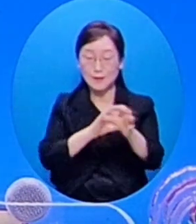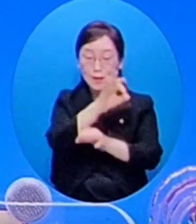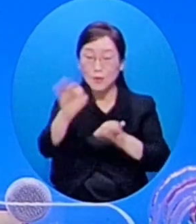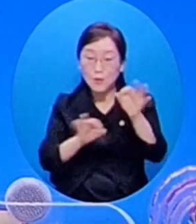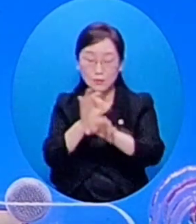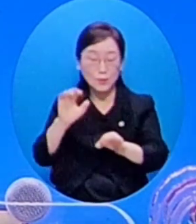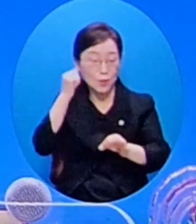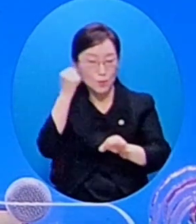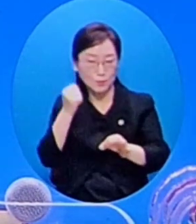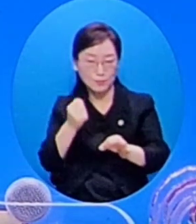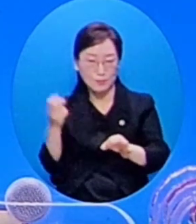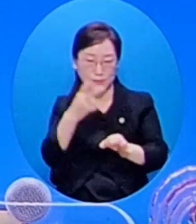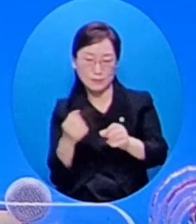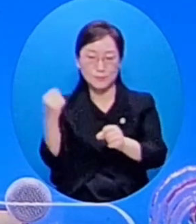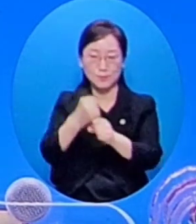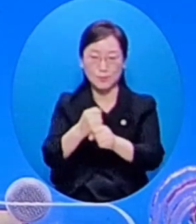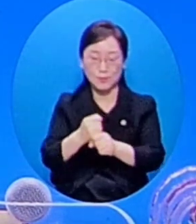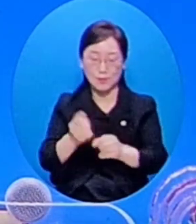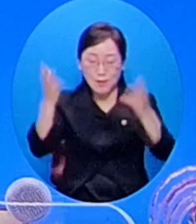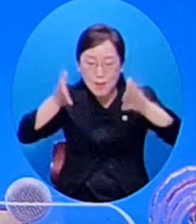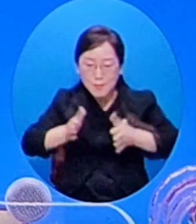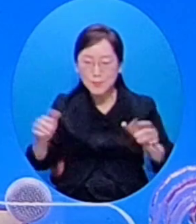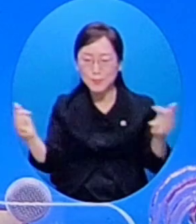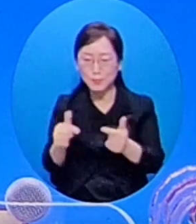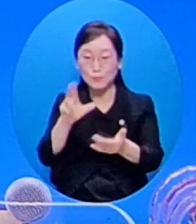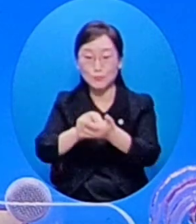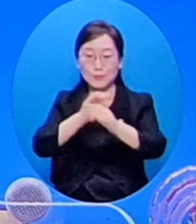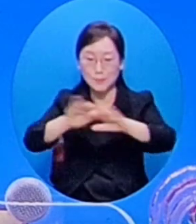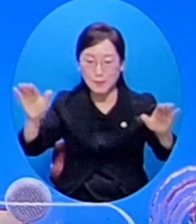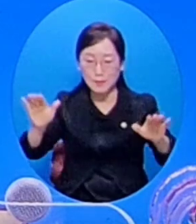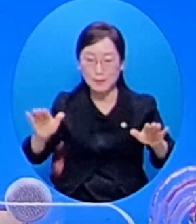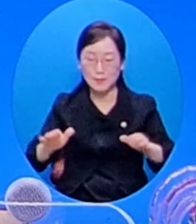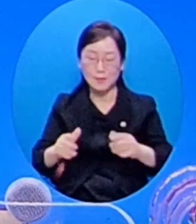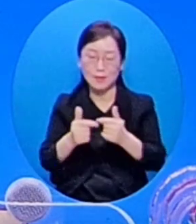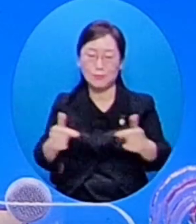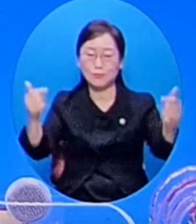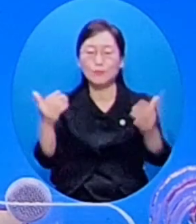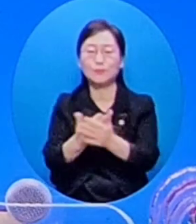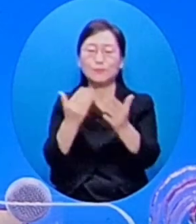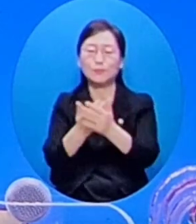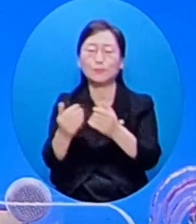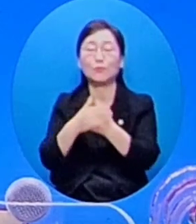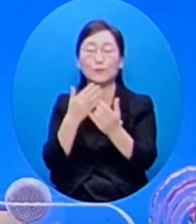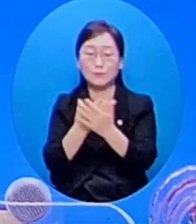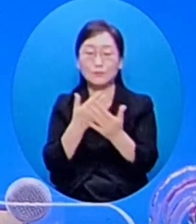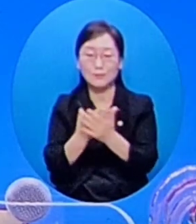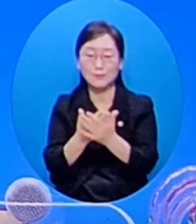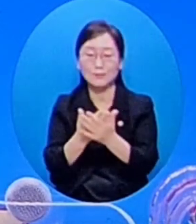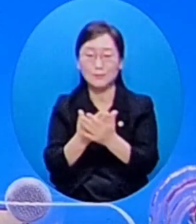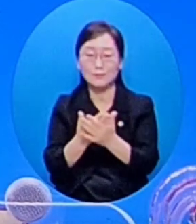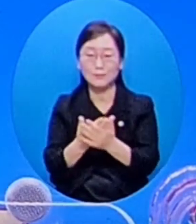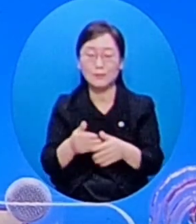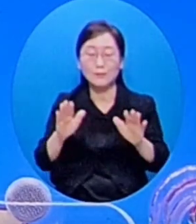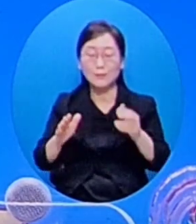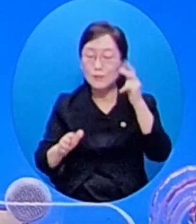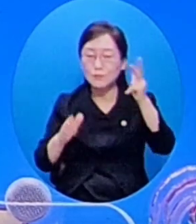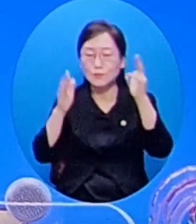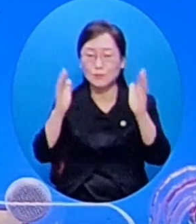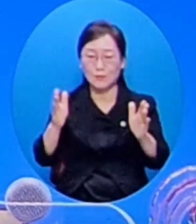어려움을 이겨내고 절차 문제를 극복하고 부흥하는 위대한 대한민국 되게 하여 주옵소서. 이번 한 주일